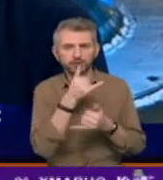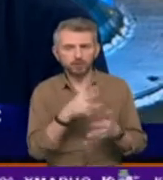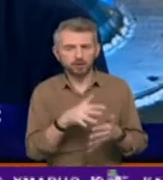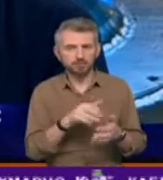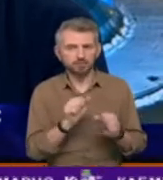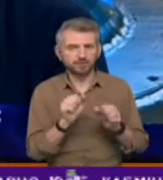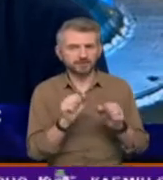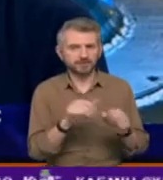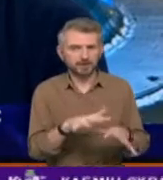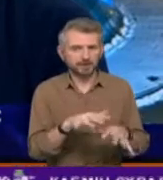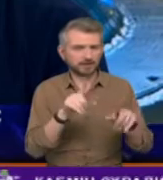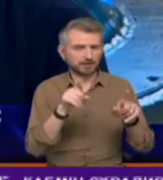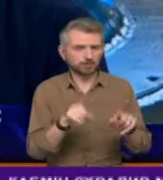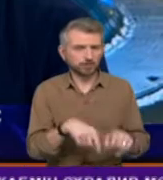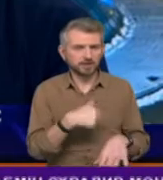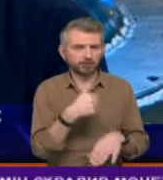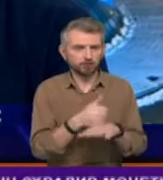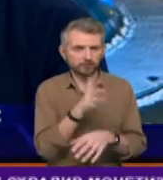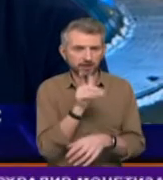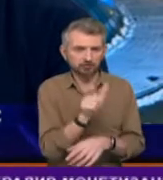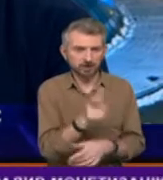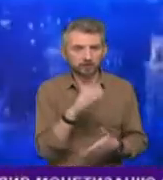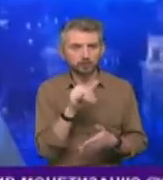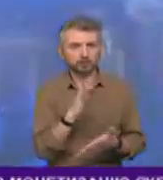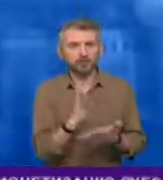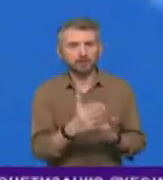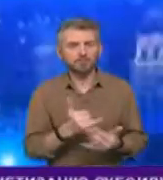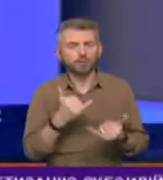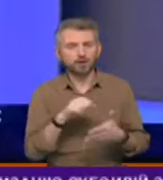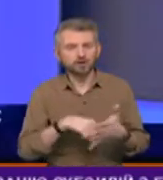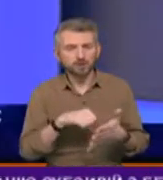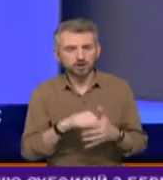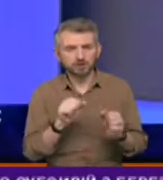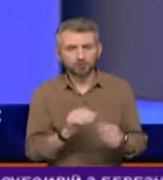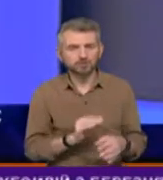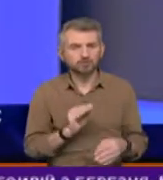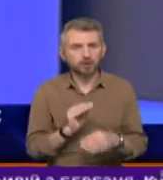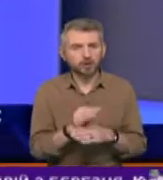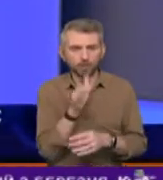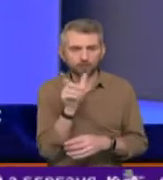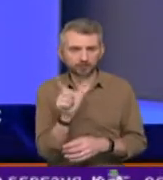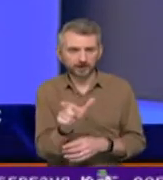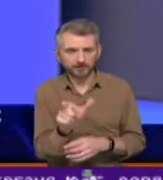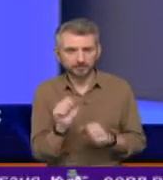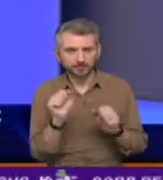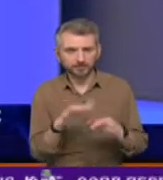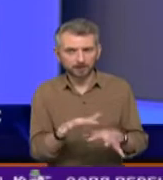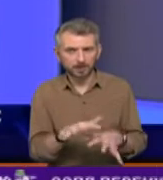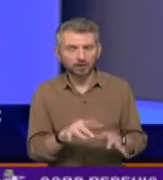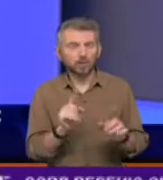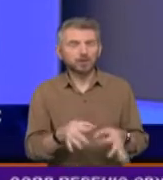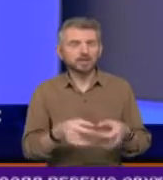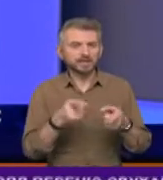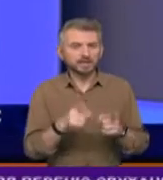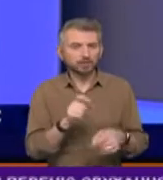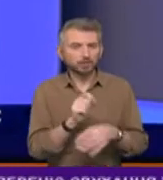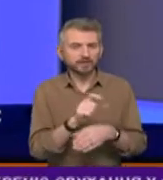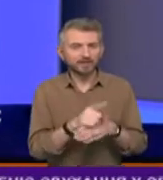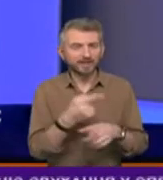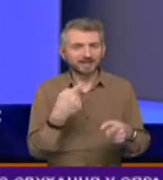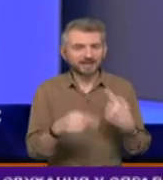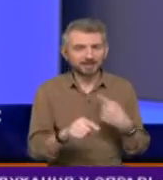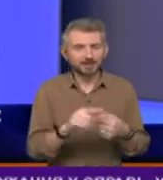я відправляю до регіонального центру оцінювання якості освіти. Але якщо ви випускник цього року, пакет документів для реєстрації